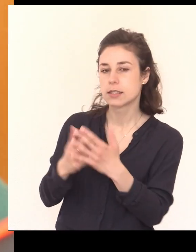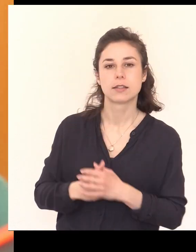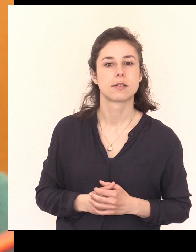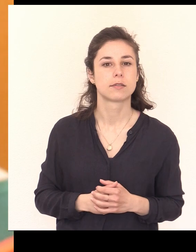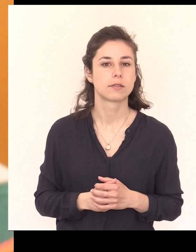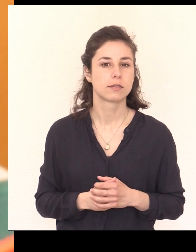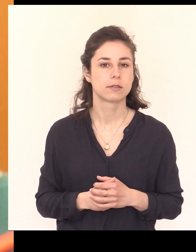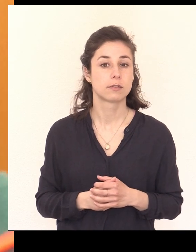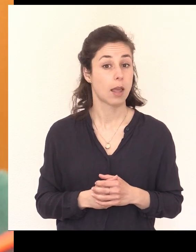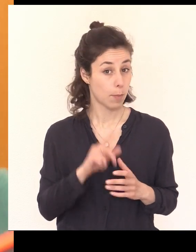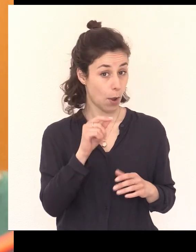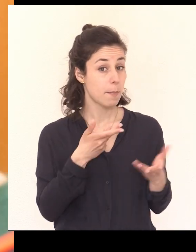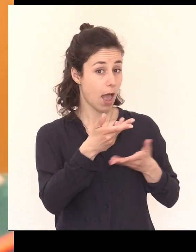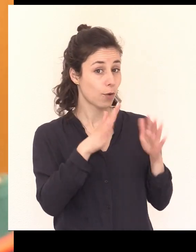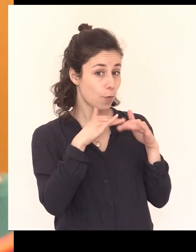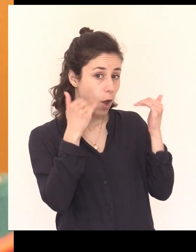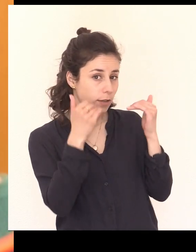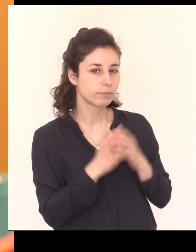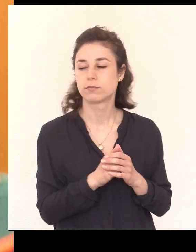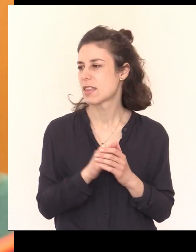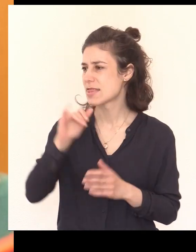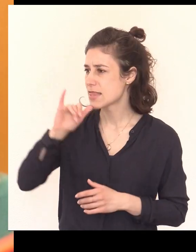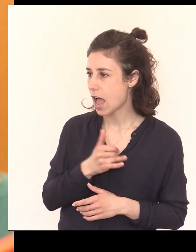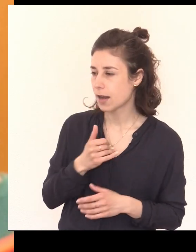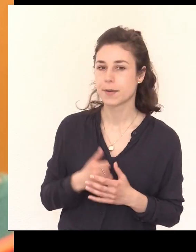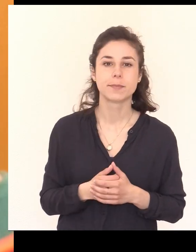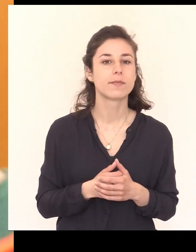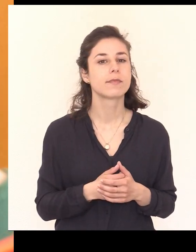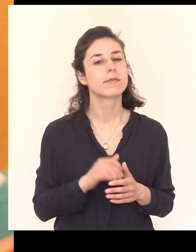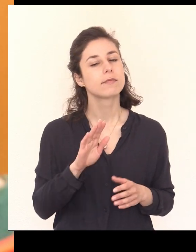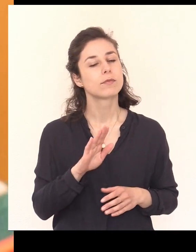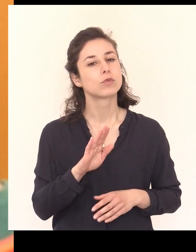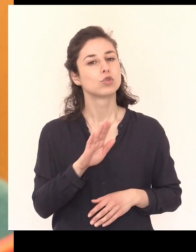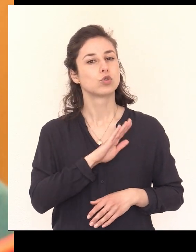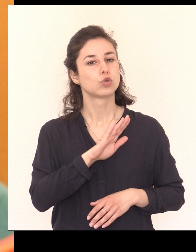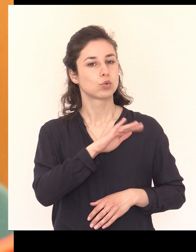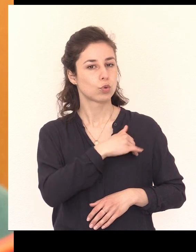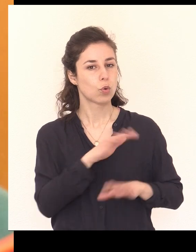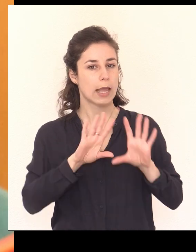6! Die Beratung war freundlich. Nein! Welche Schulnote